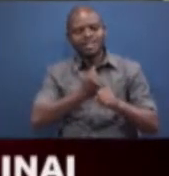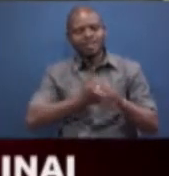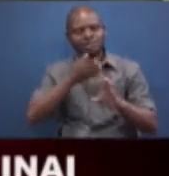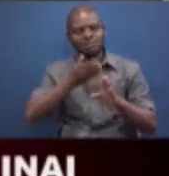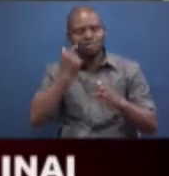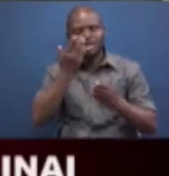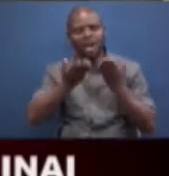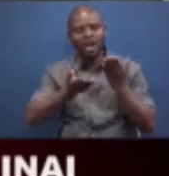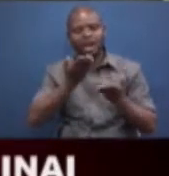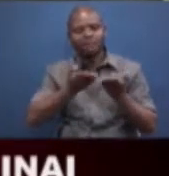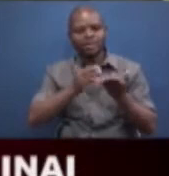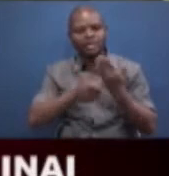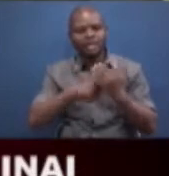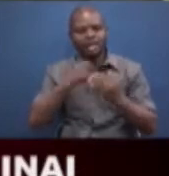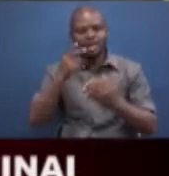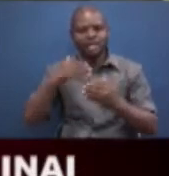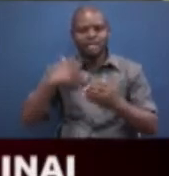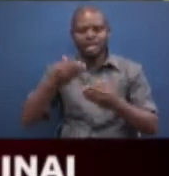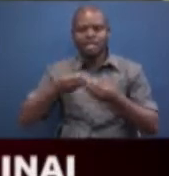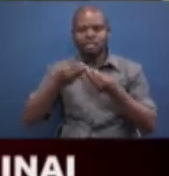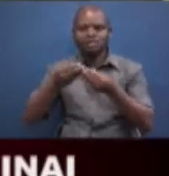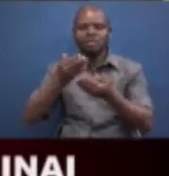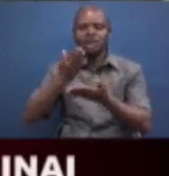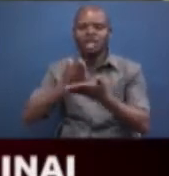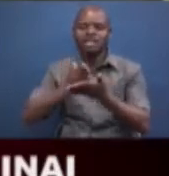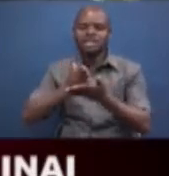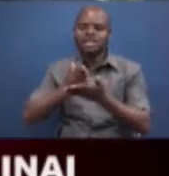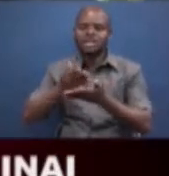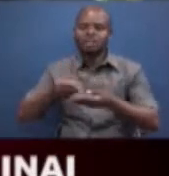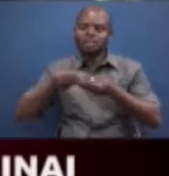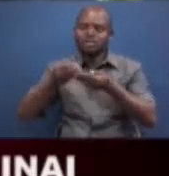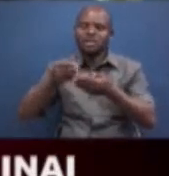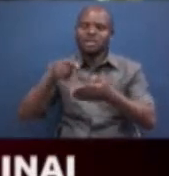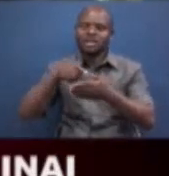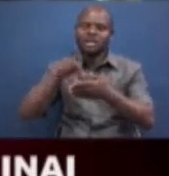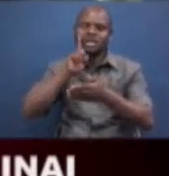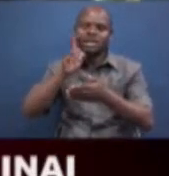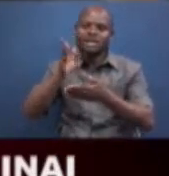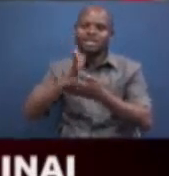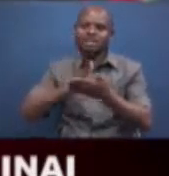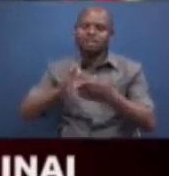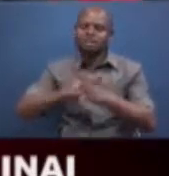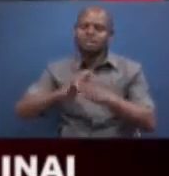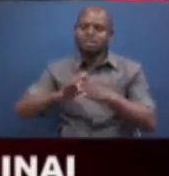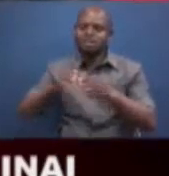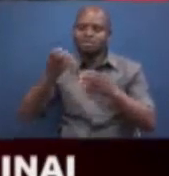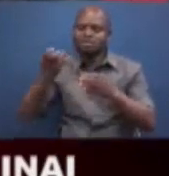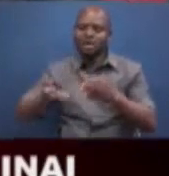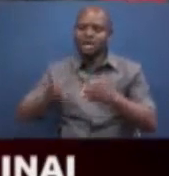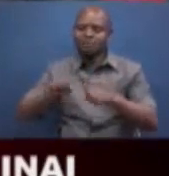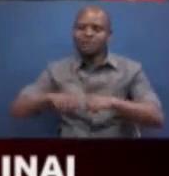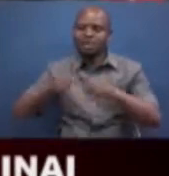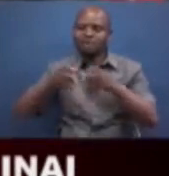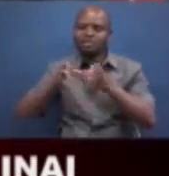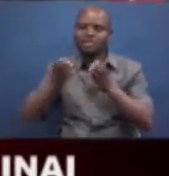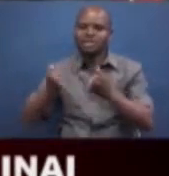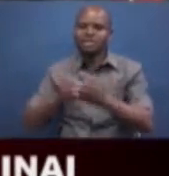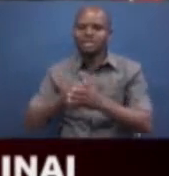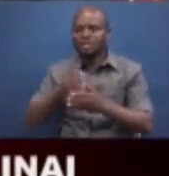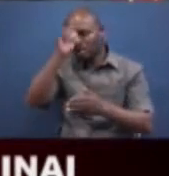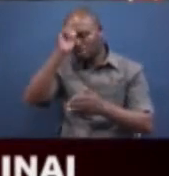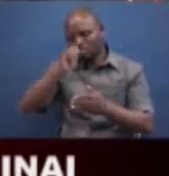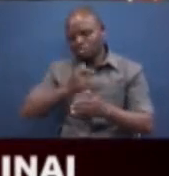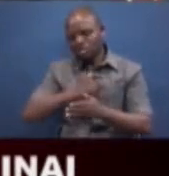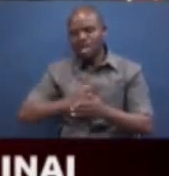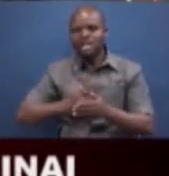ya kuangalia jinsi haki itakavyotolewa nchini katika kila nyanja. Matumizi mabaya ya madaraka ambayo yametajwa na tume hiyo,